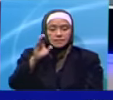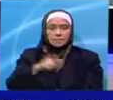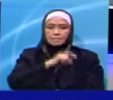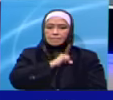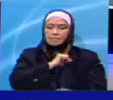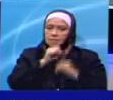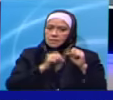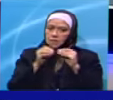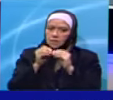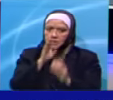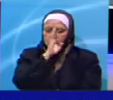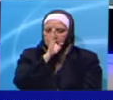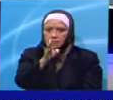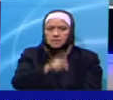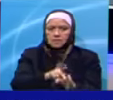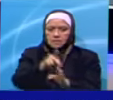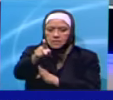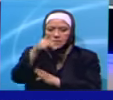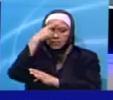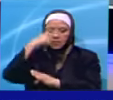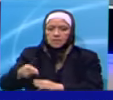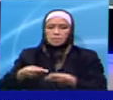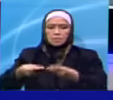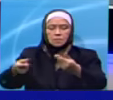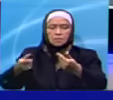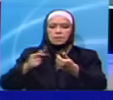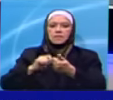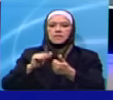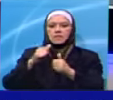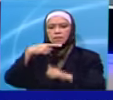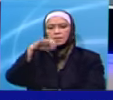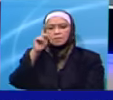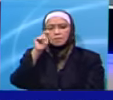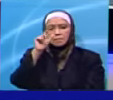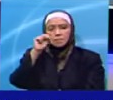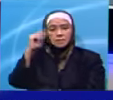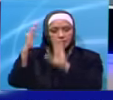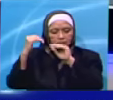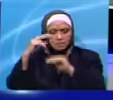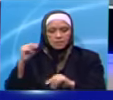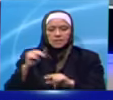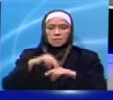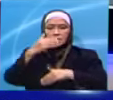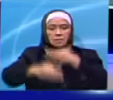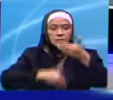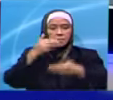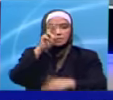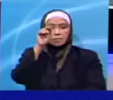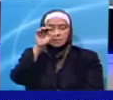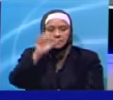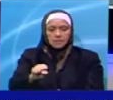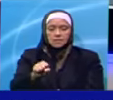dalam meluluskan pendaftaran Pakatan Harapan. Beliau yang juga Menteri Dalam Negeri berkata prosedur ROS akan berpaksikan